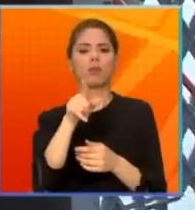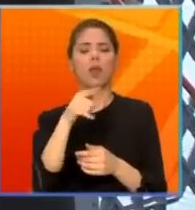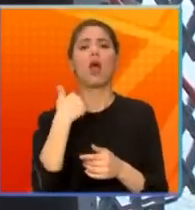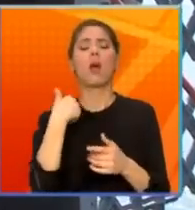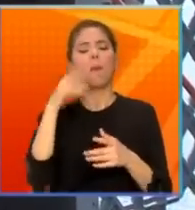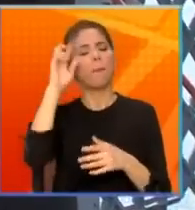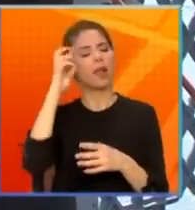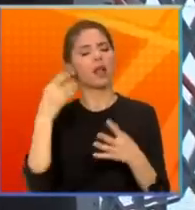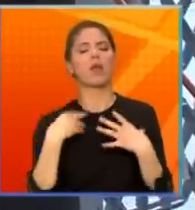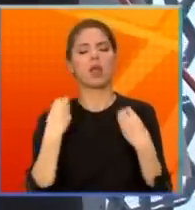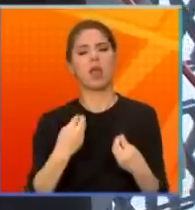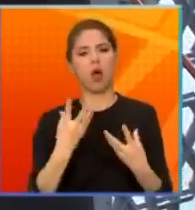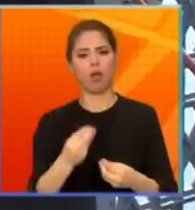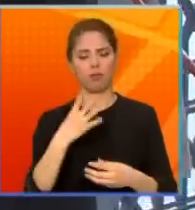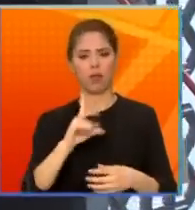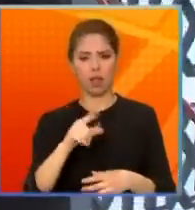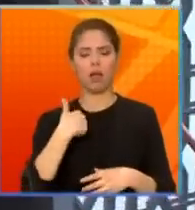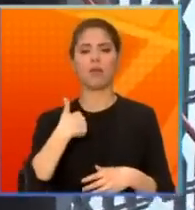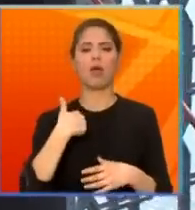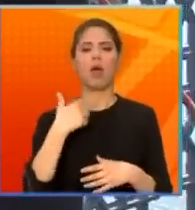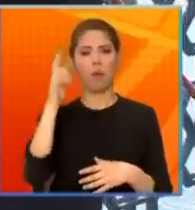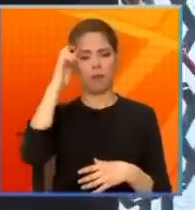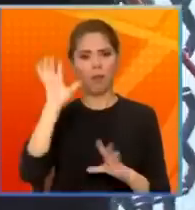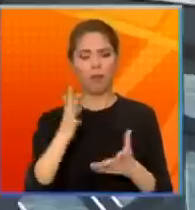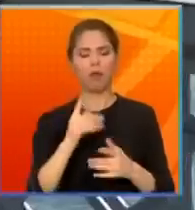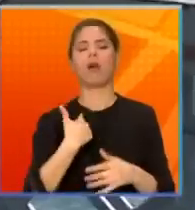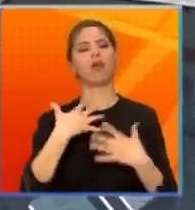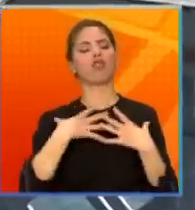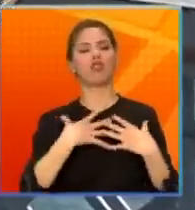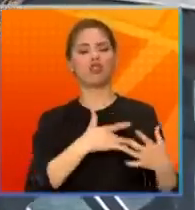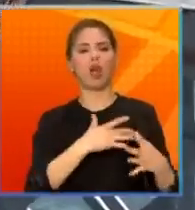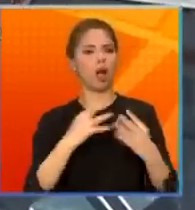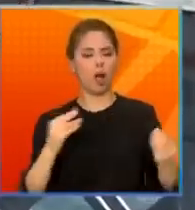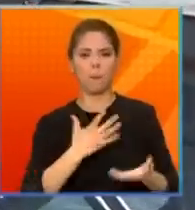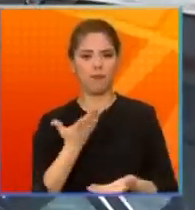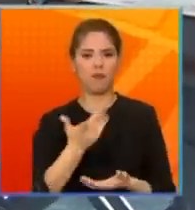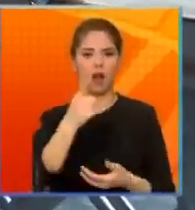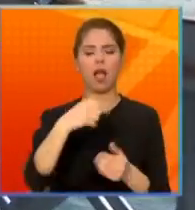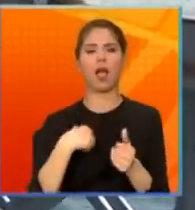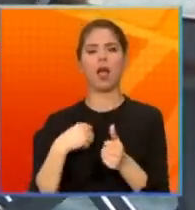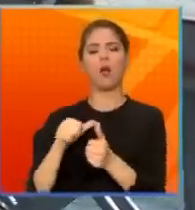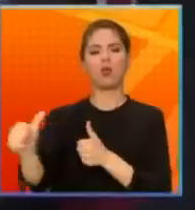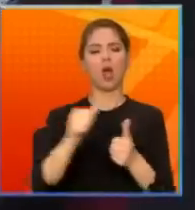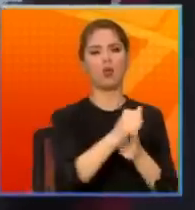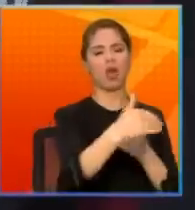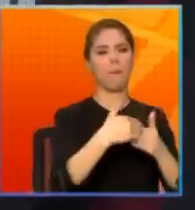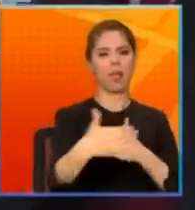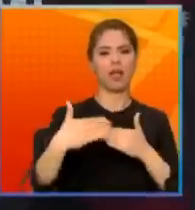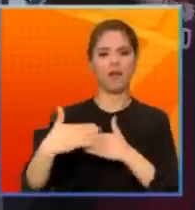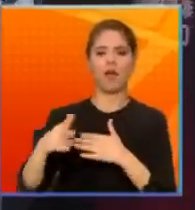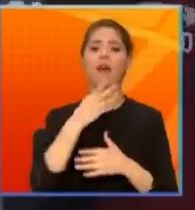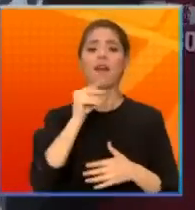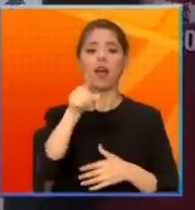çökmemek lazım. Psikolojiyi bozmayalım diye canımızdan olacağız. Yok olmayız. Niye olalım? Ya? Mesafe bırakıyoruz aramızda. Gençlere